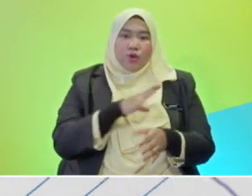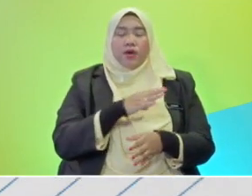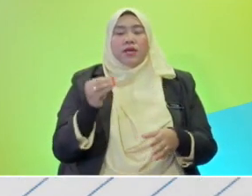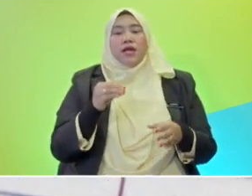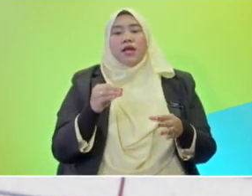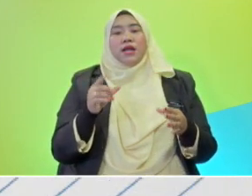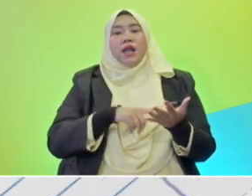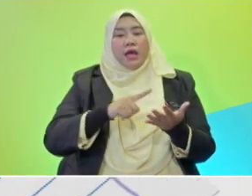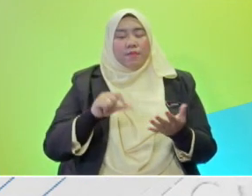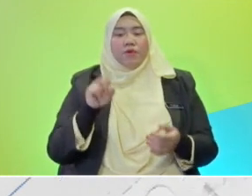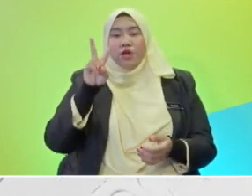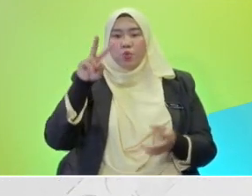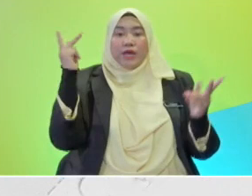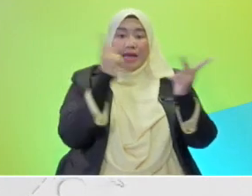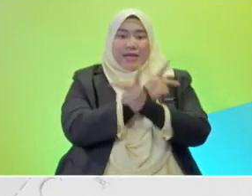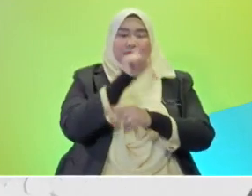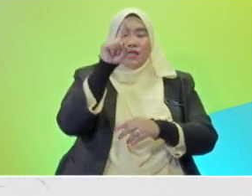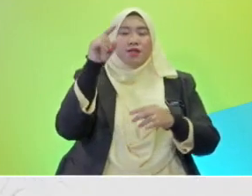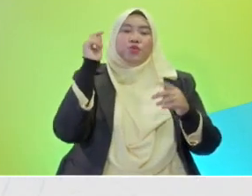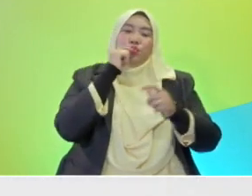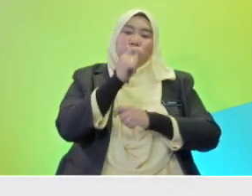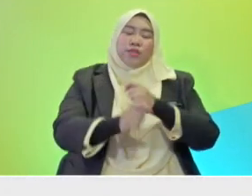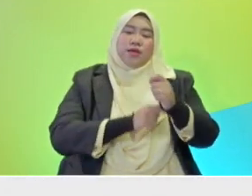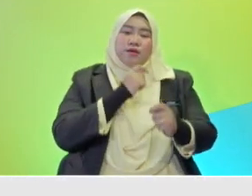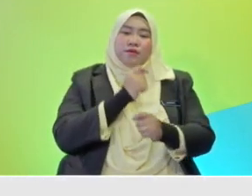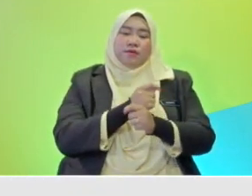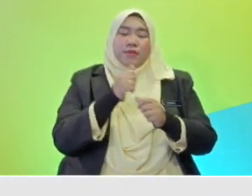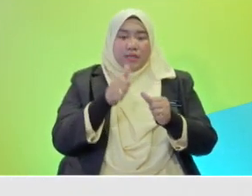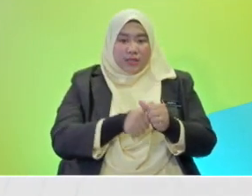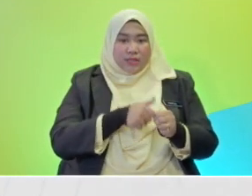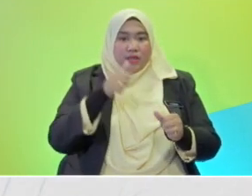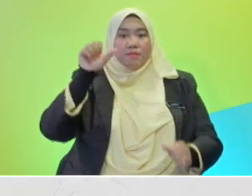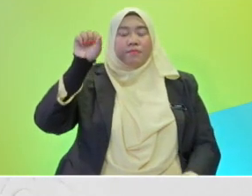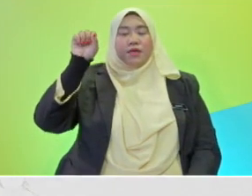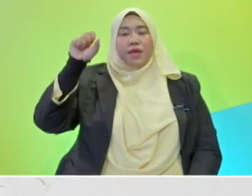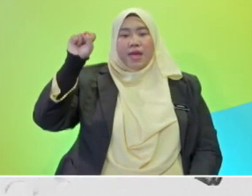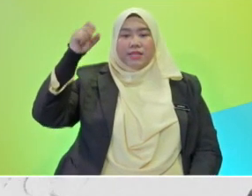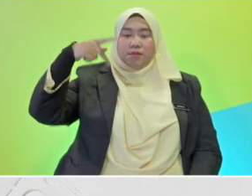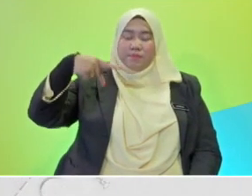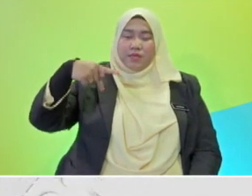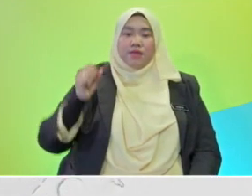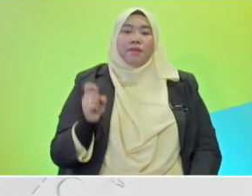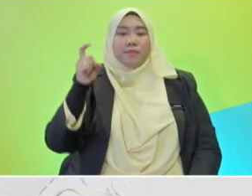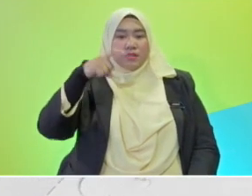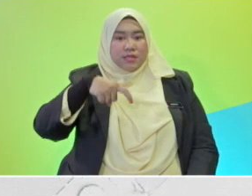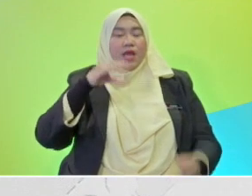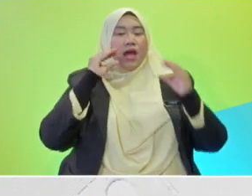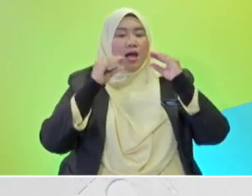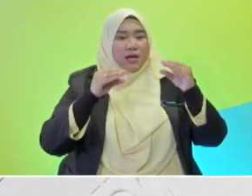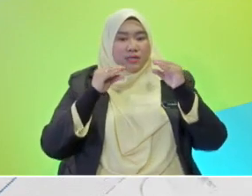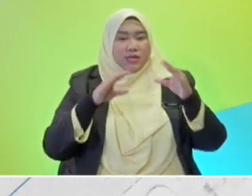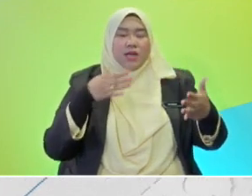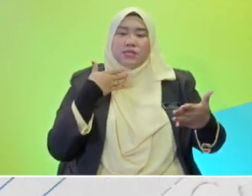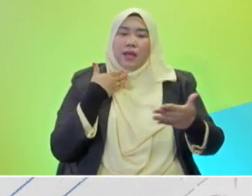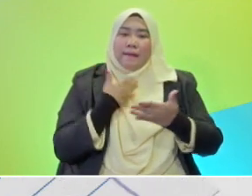dua kali setahun Oke bagi setiap SP ini yang penting agar sampai habis